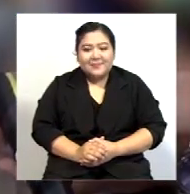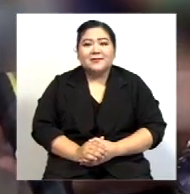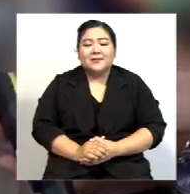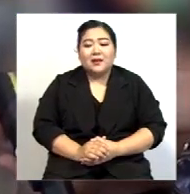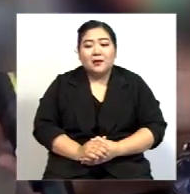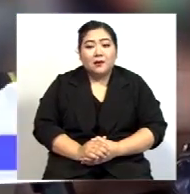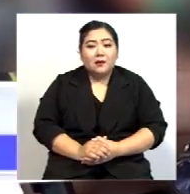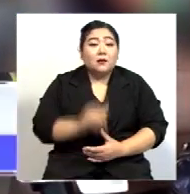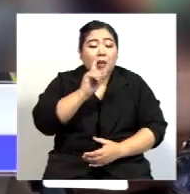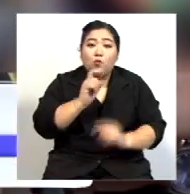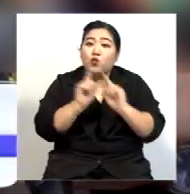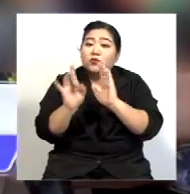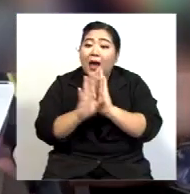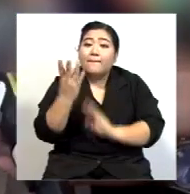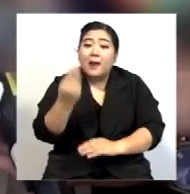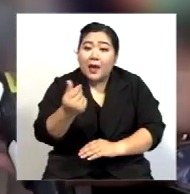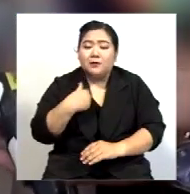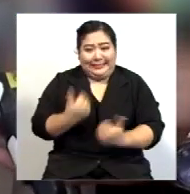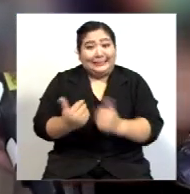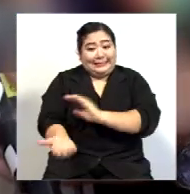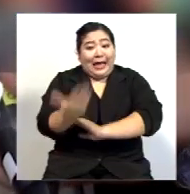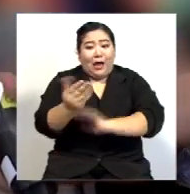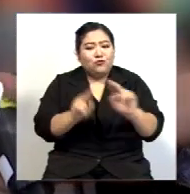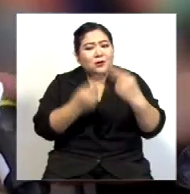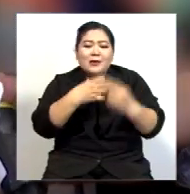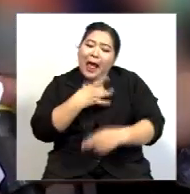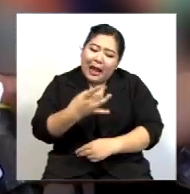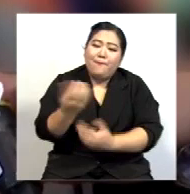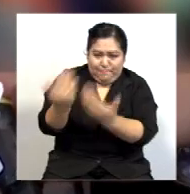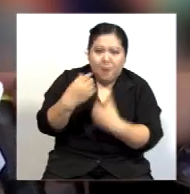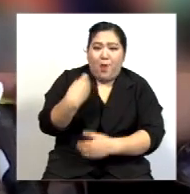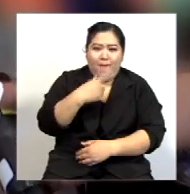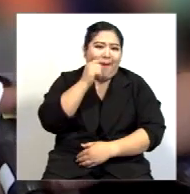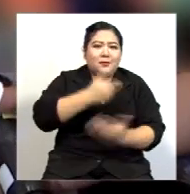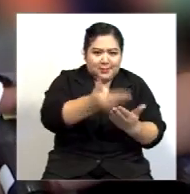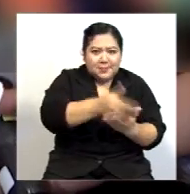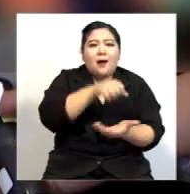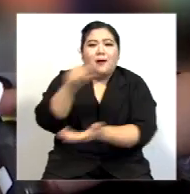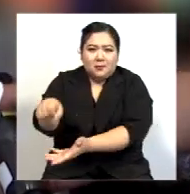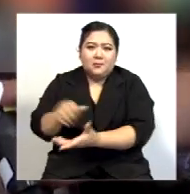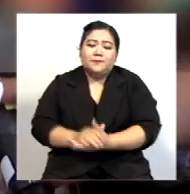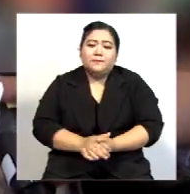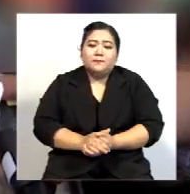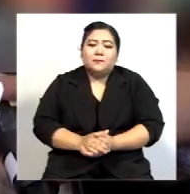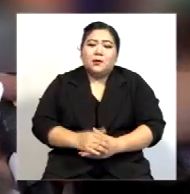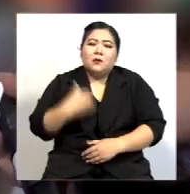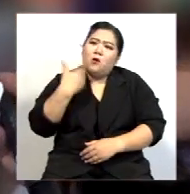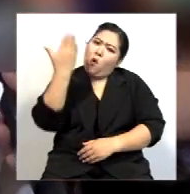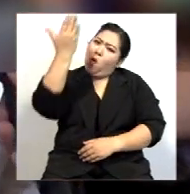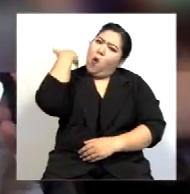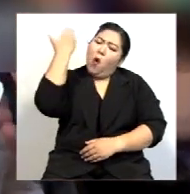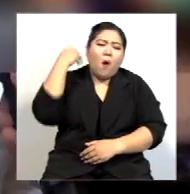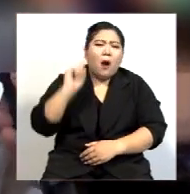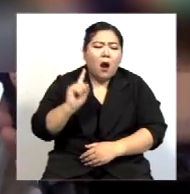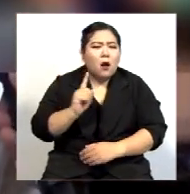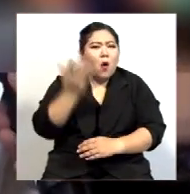ติดต่อครั้งสุดท้ายกันเมื่อไหร่ ก็เมื่อเช้าเนี่ยค่ะว่าถามว่าจะซื้ออะไรบ้างแต่ หลังจากครั้งสุดท้ายก่อนเมื่อคืนนี้ค่ะย้อนไปกี่วันคะที่